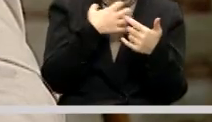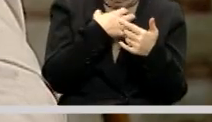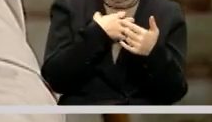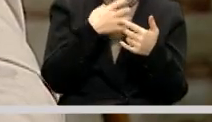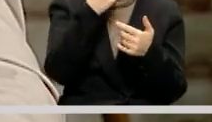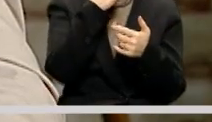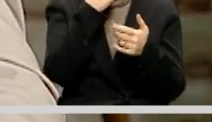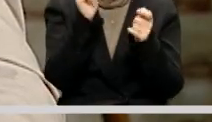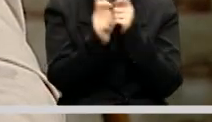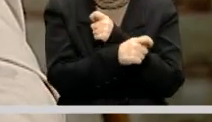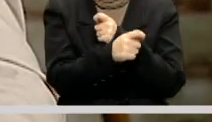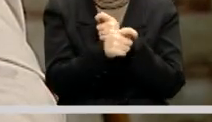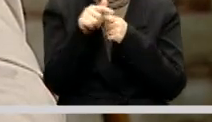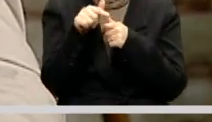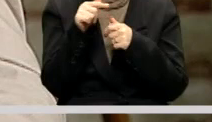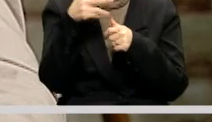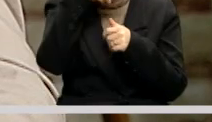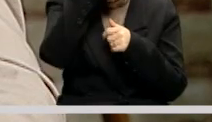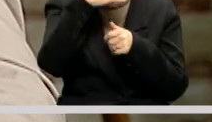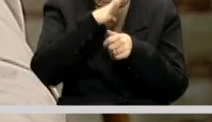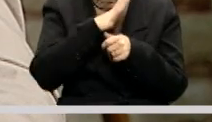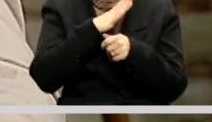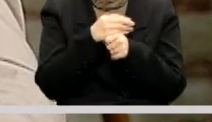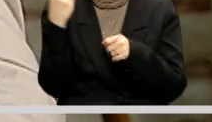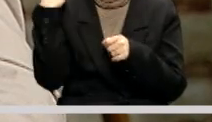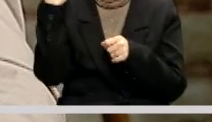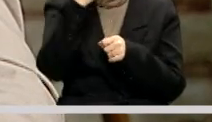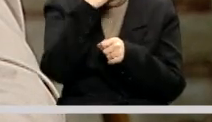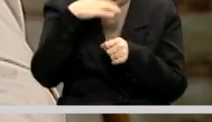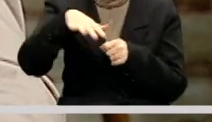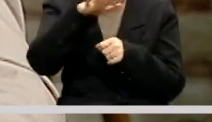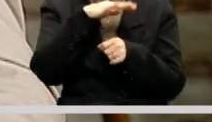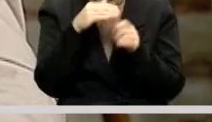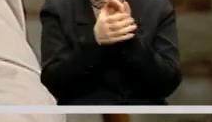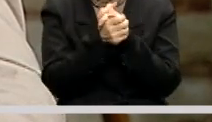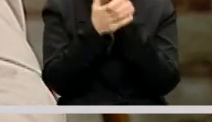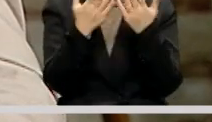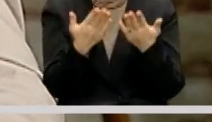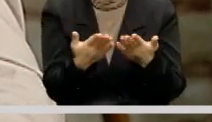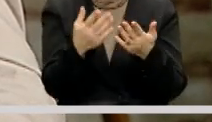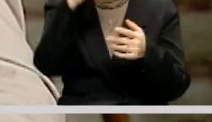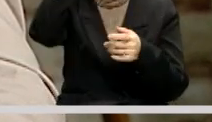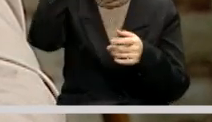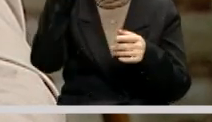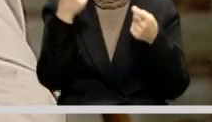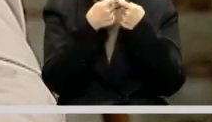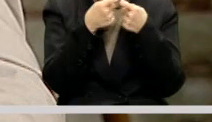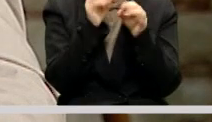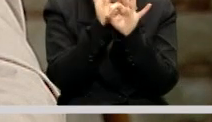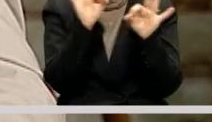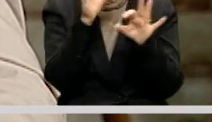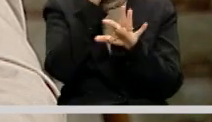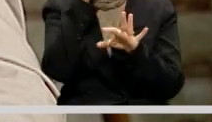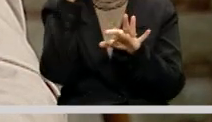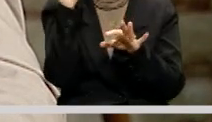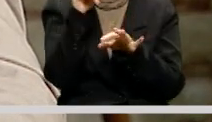Evet. Yeni yıl herkese kutlu olsun. İnşallah savaşsız, huzurlu, mutlu bir yıl